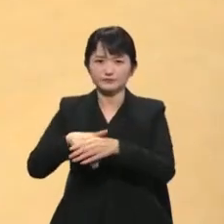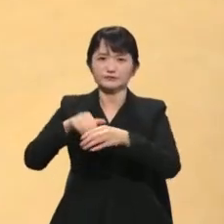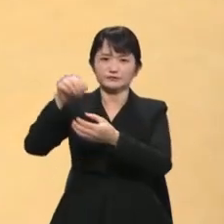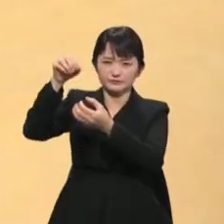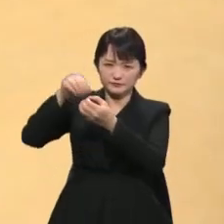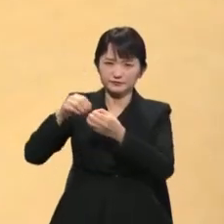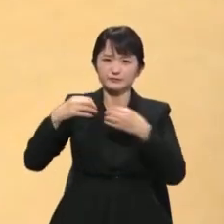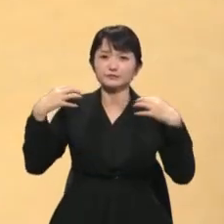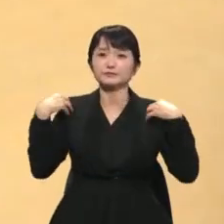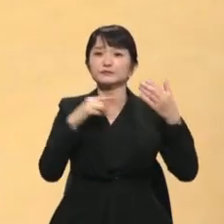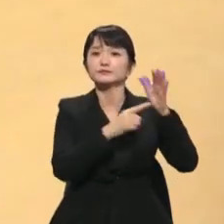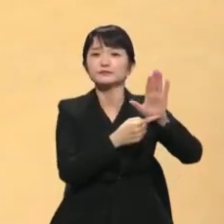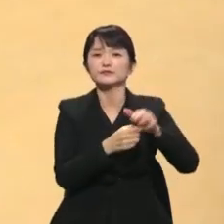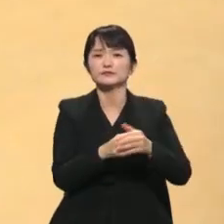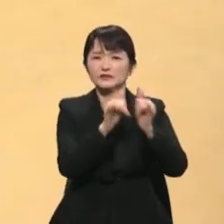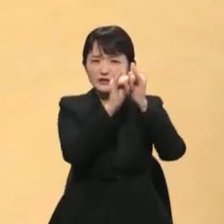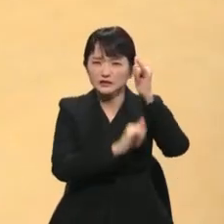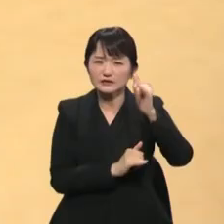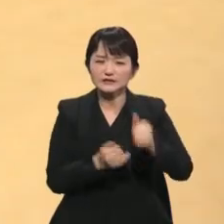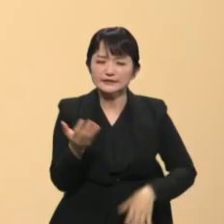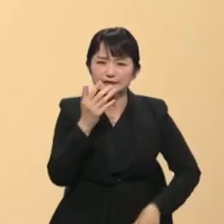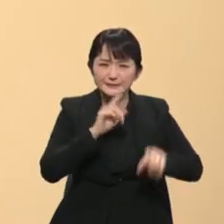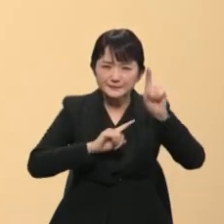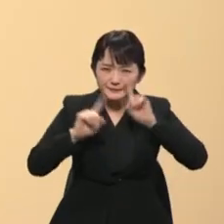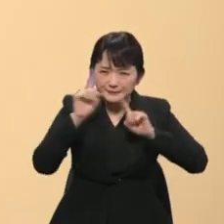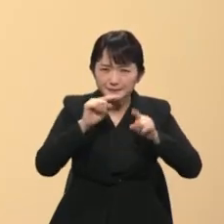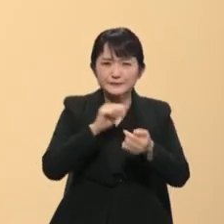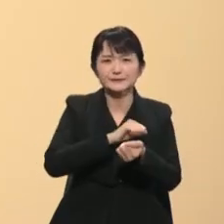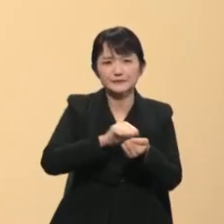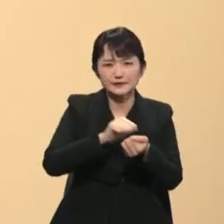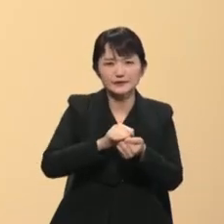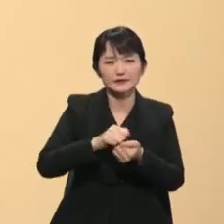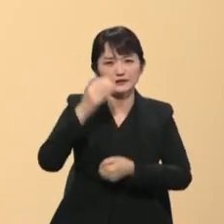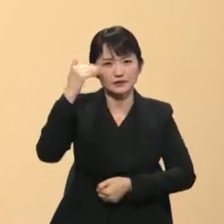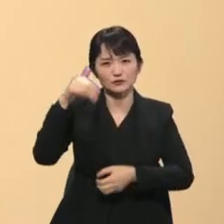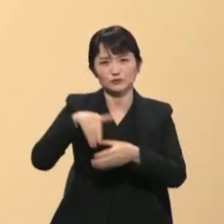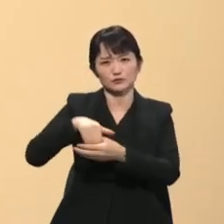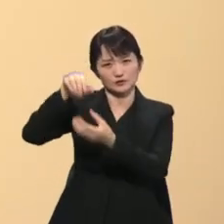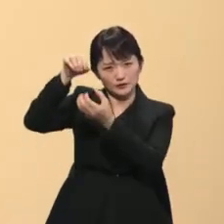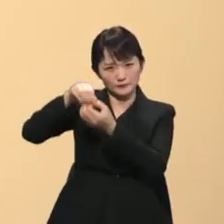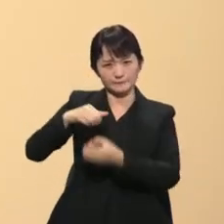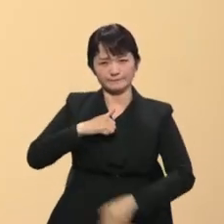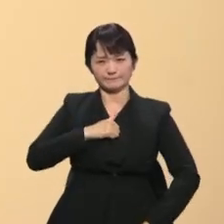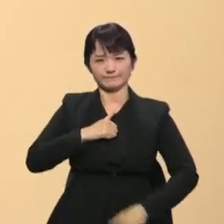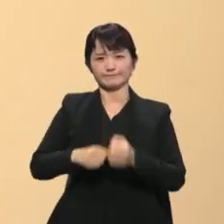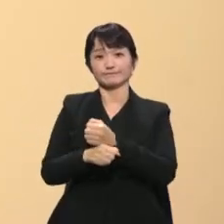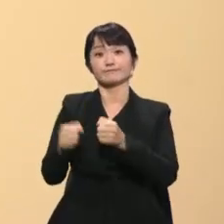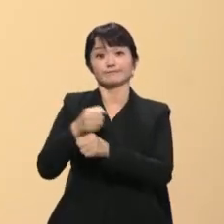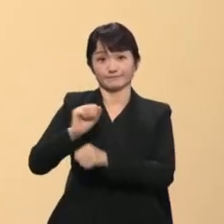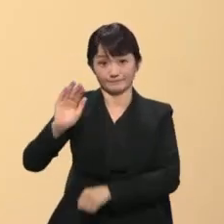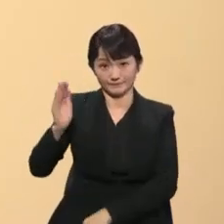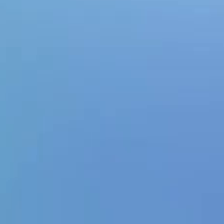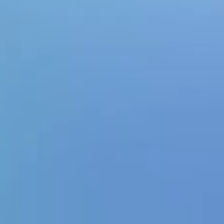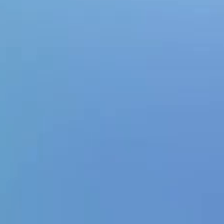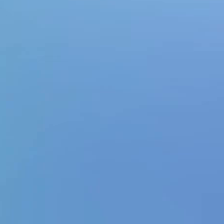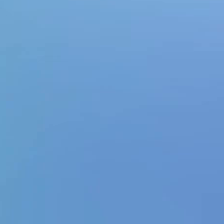역사의 상처를 씻어내고 우리 문화유산에 대한 자부심이 회복되는 계기가 되길 바란다고 밝혔습니다.